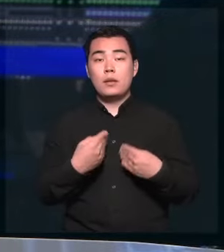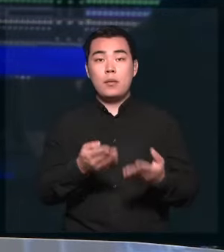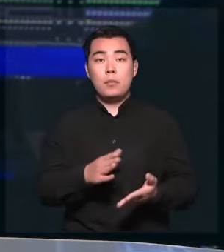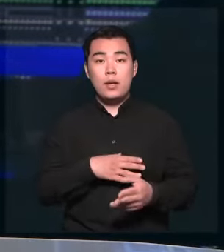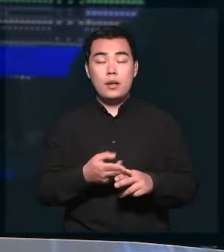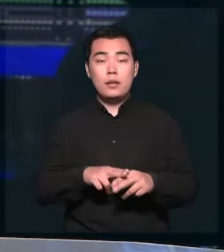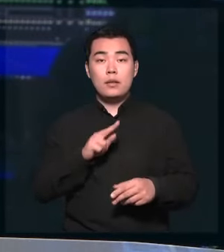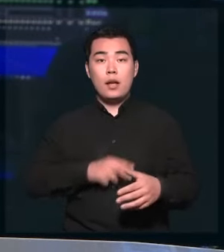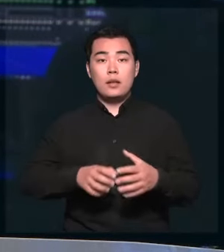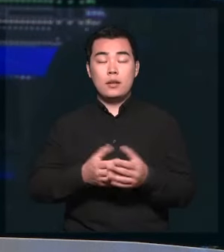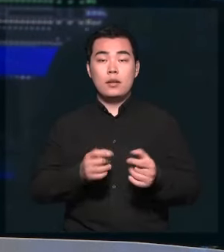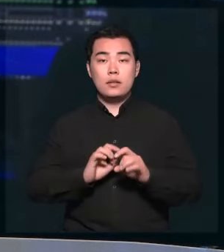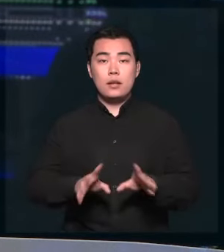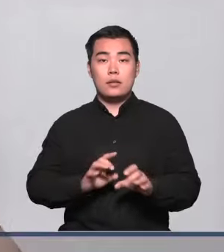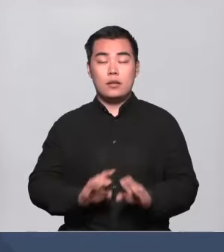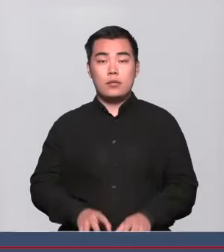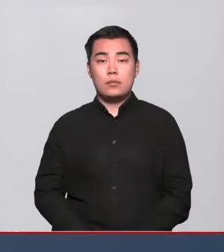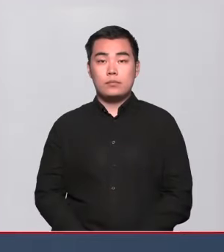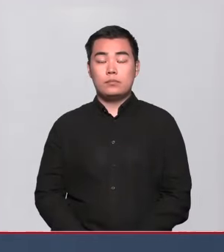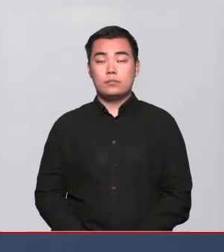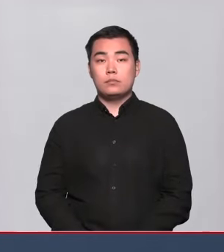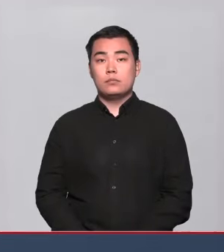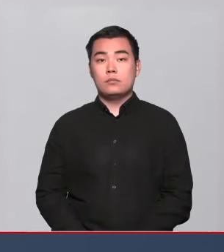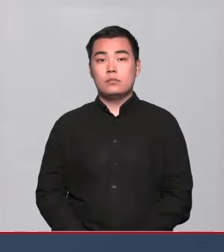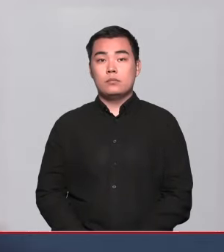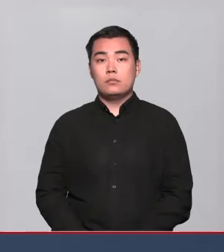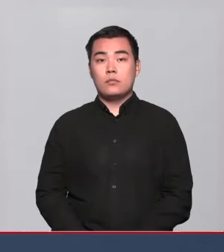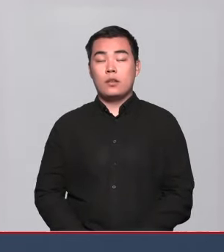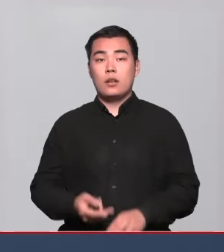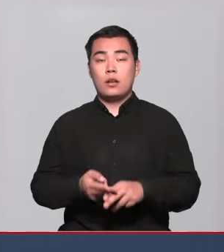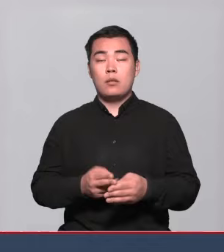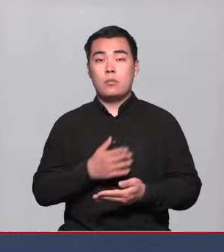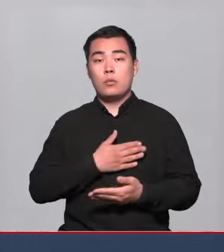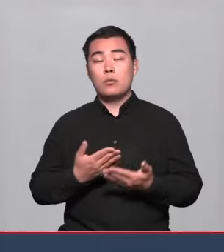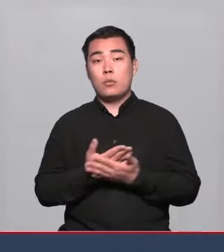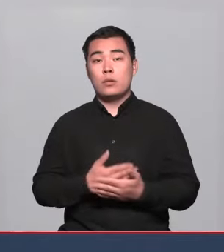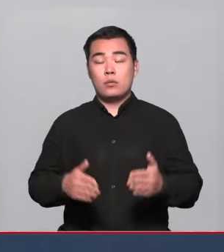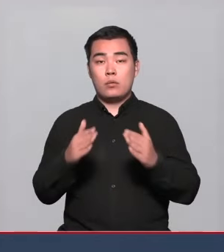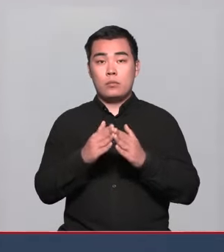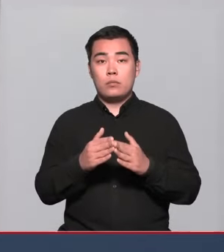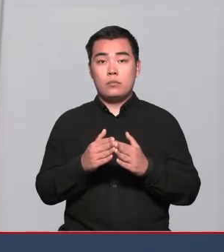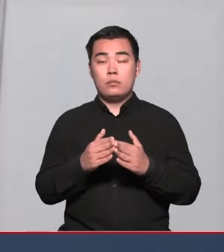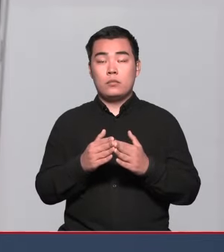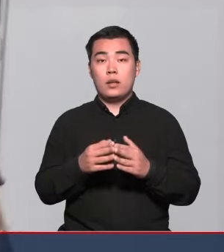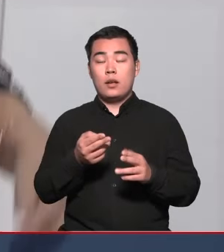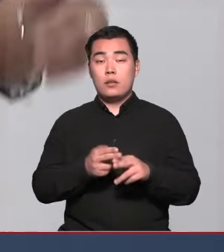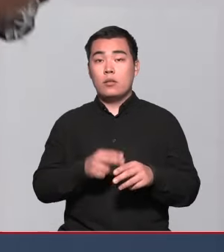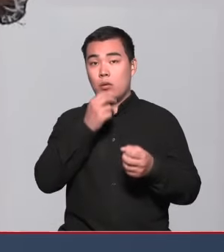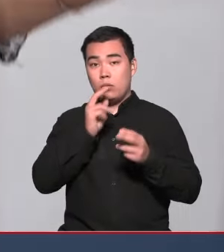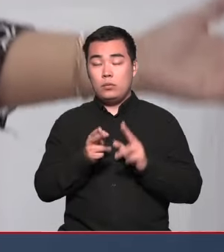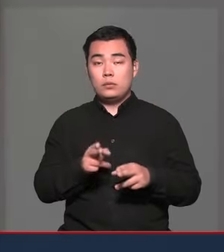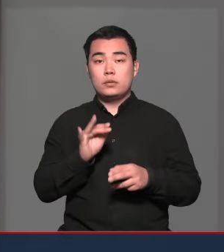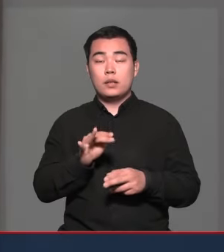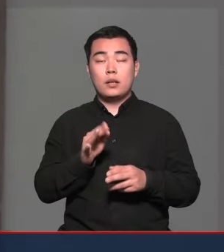өңірден Самат Қайырденұлы жалғайды. Мынау менің жаңа шаңырағым, мынау кухнямыз,